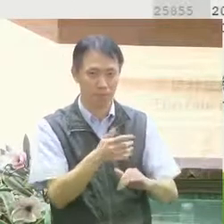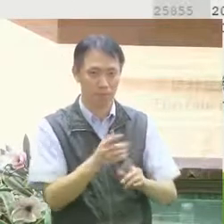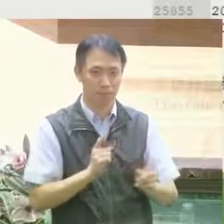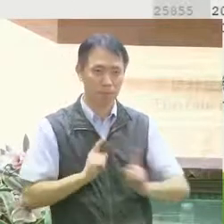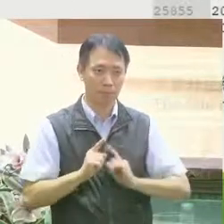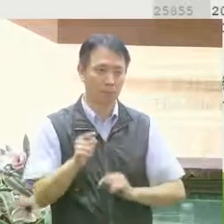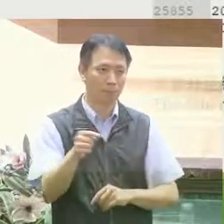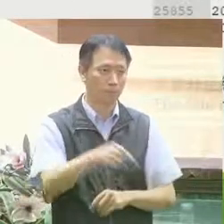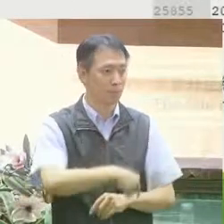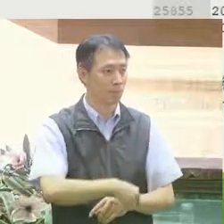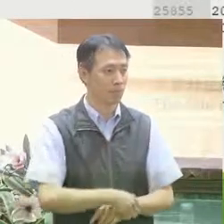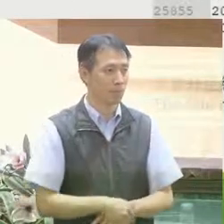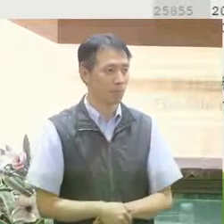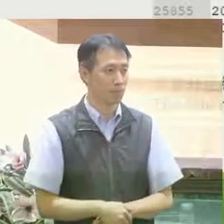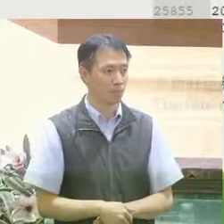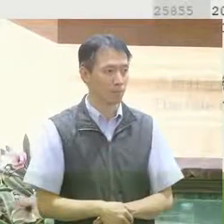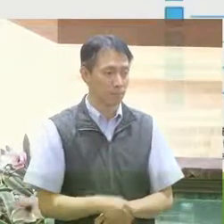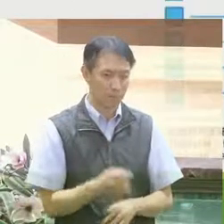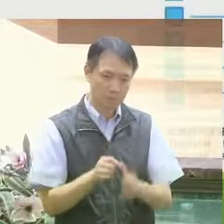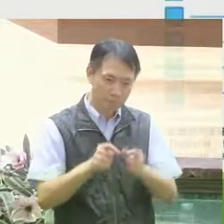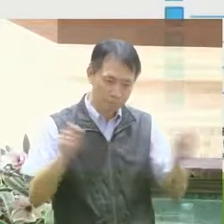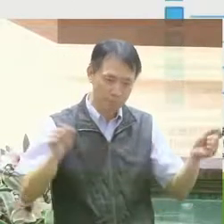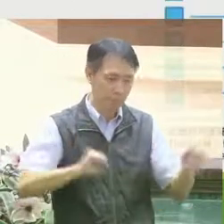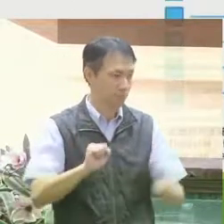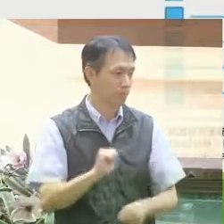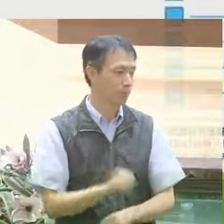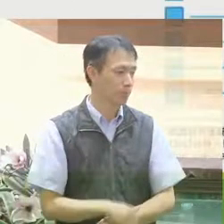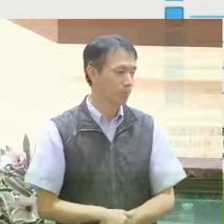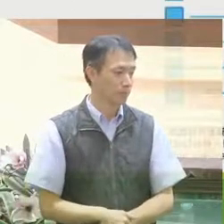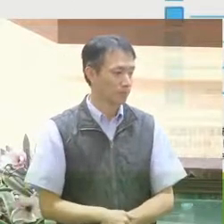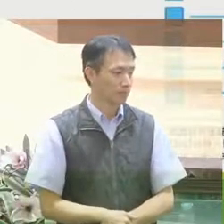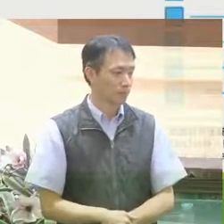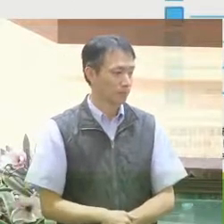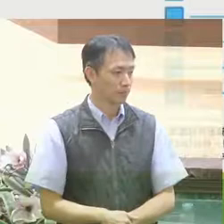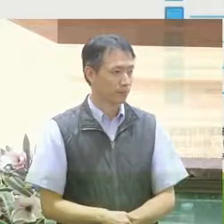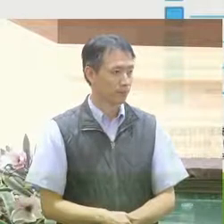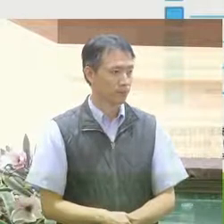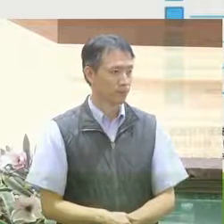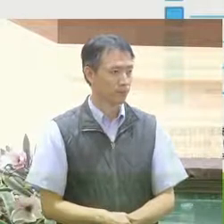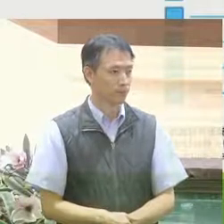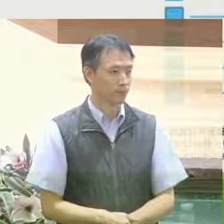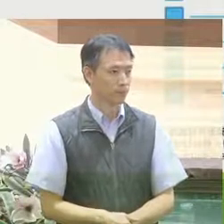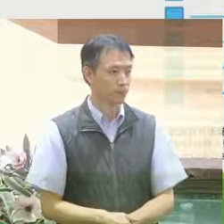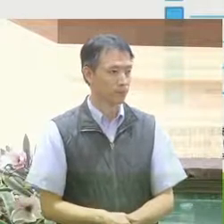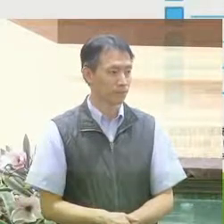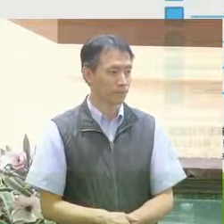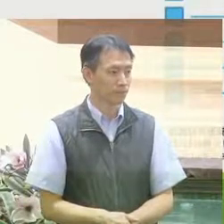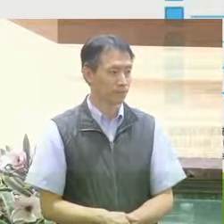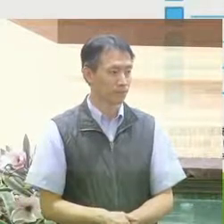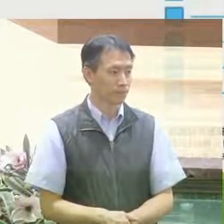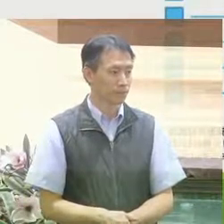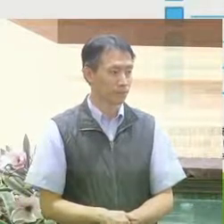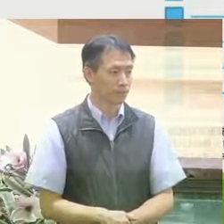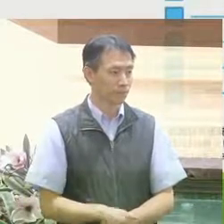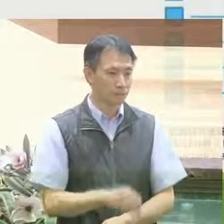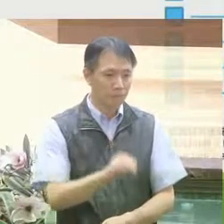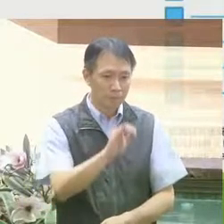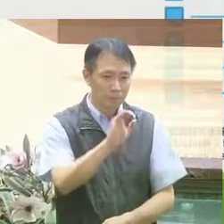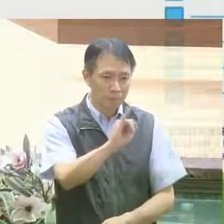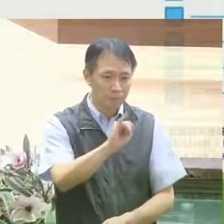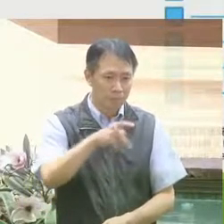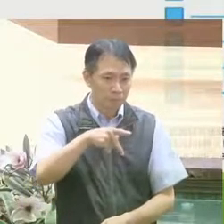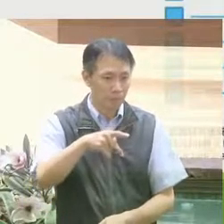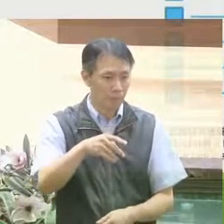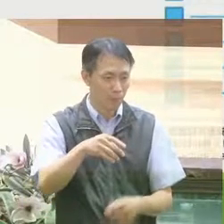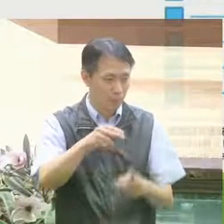策略不能够长久下去，因为 Cloudflare 对来自新的 IP 地址的高